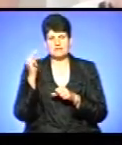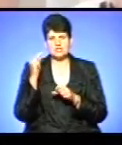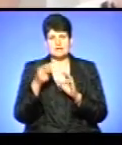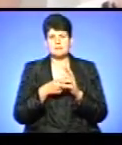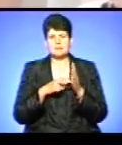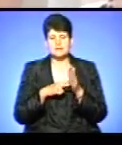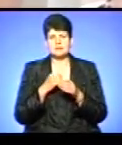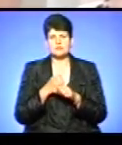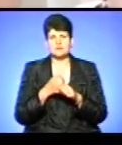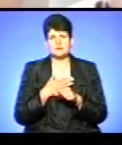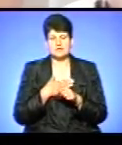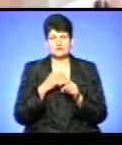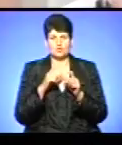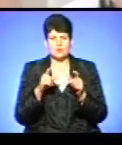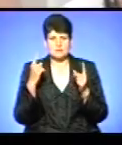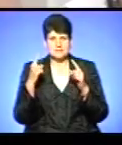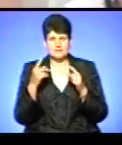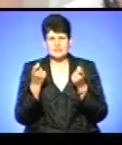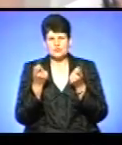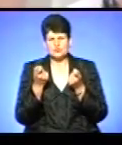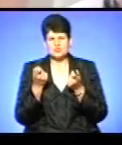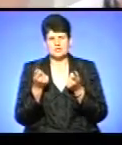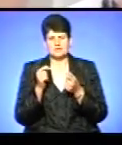які працювали на школі мистецтв. Звісно, вони трошки